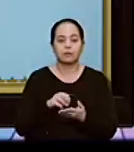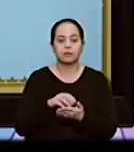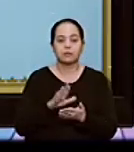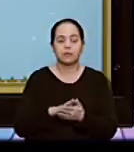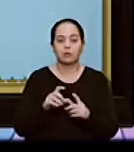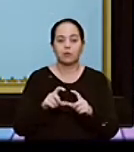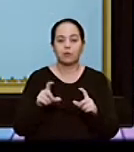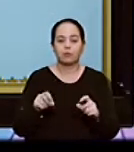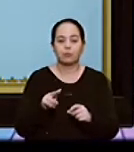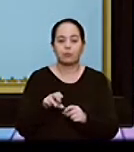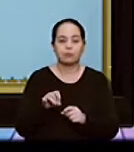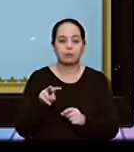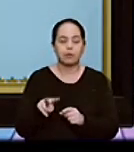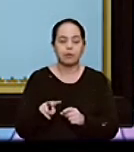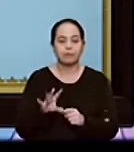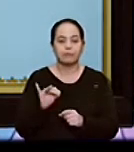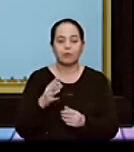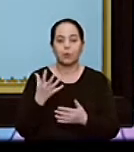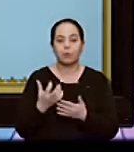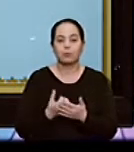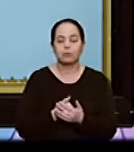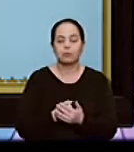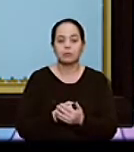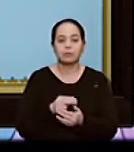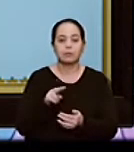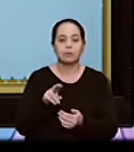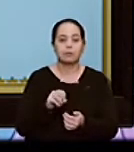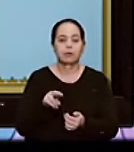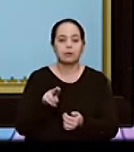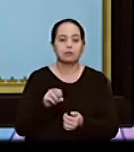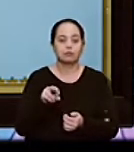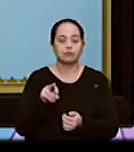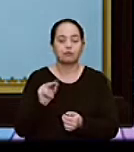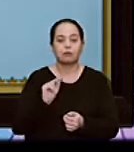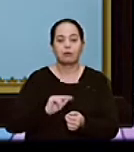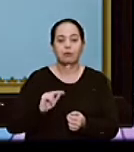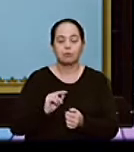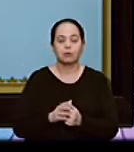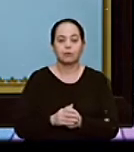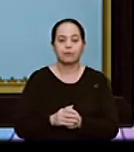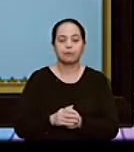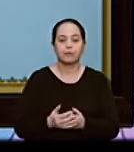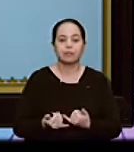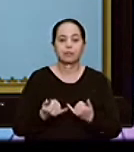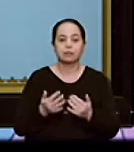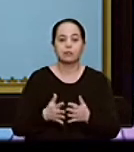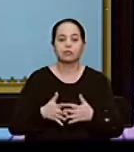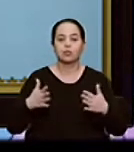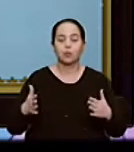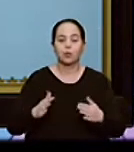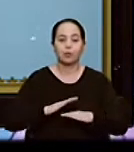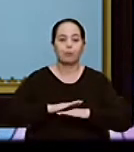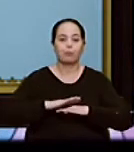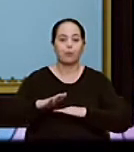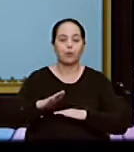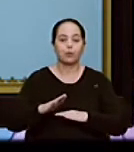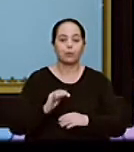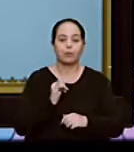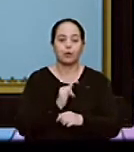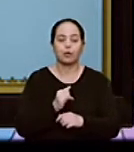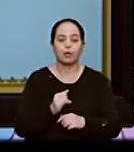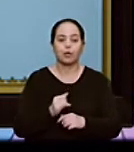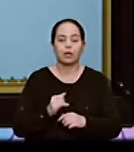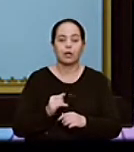нужно вставить окончание прилагательных и определить падеж. Работаем! Над широким полем